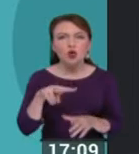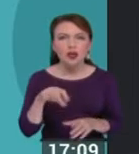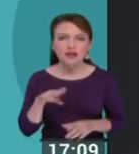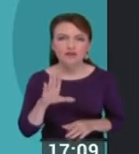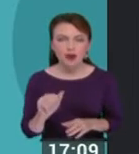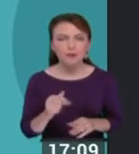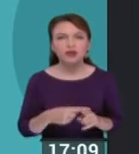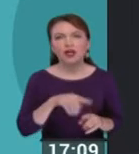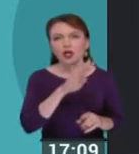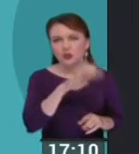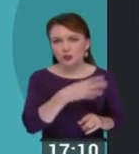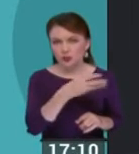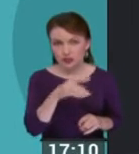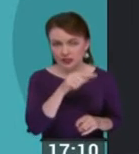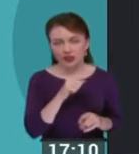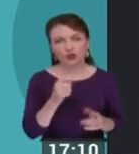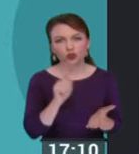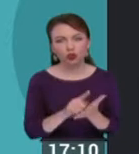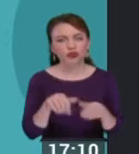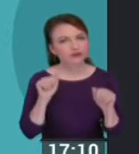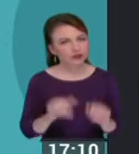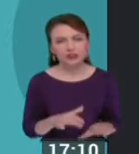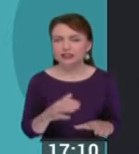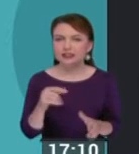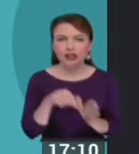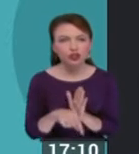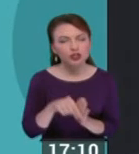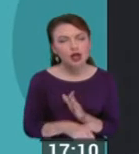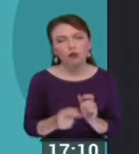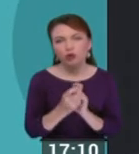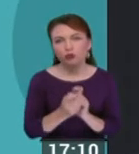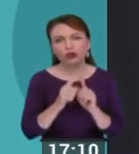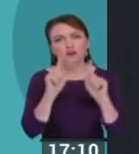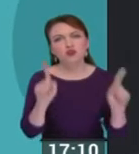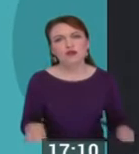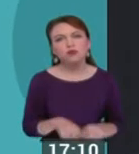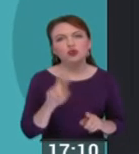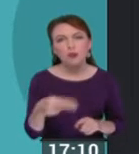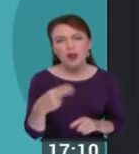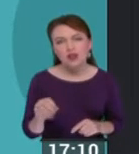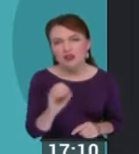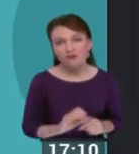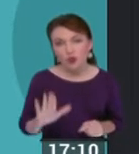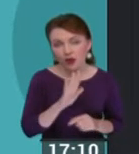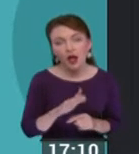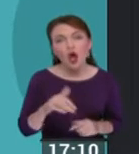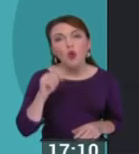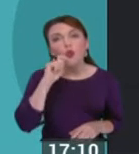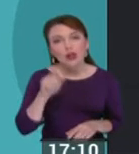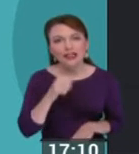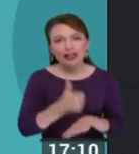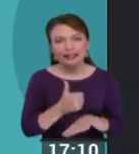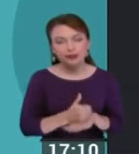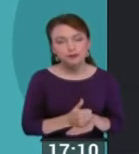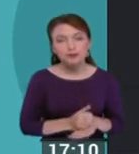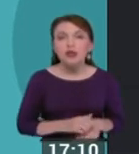З турнірної точки зору він має визначальне значення для боротьби за путівку на Чемпіонат Європи. Україна – лідер. Перемога у